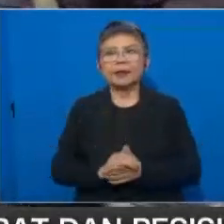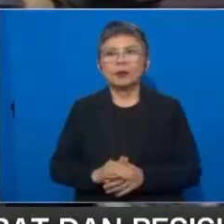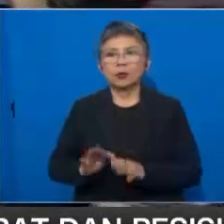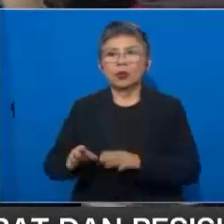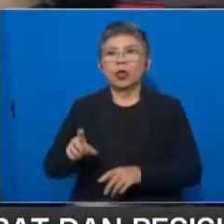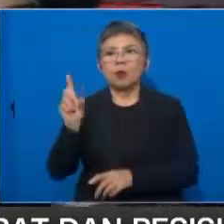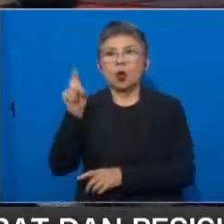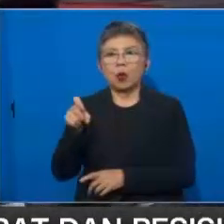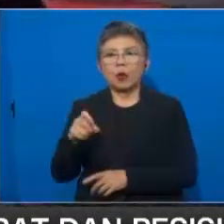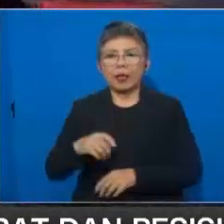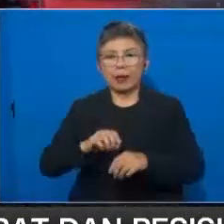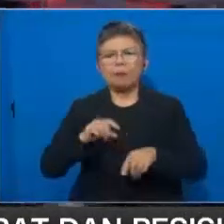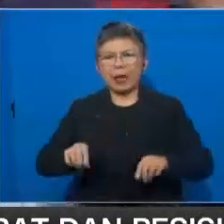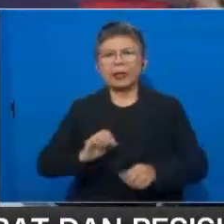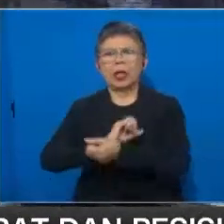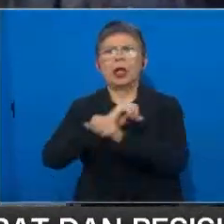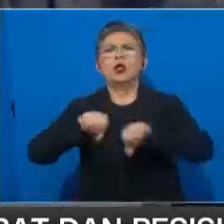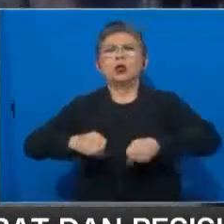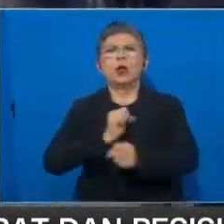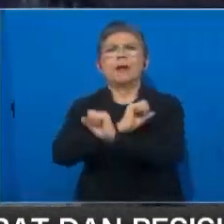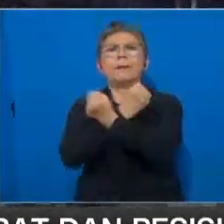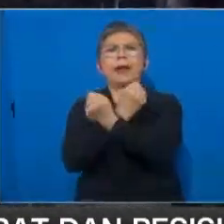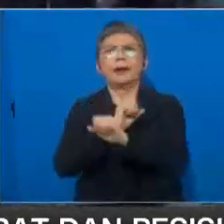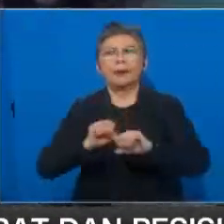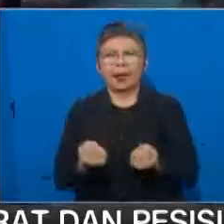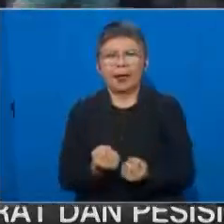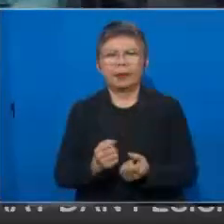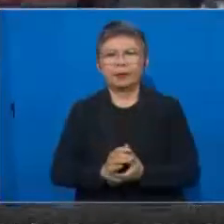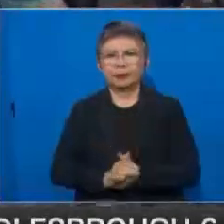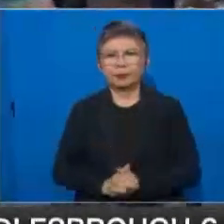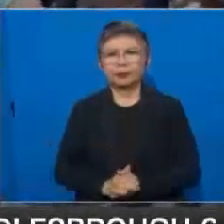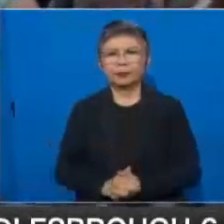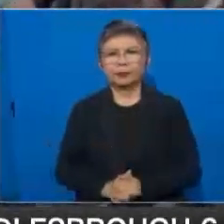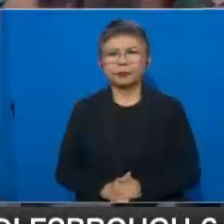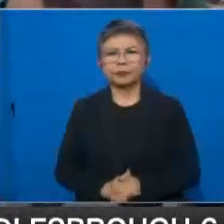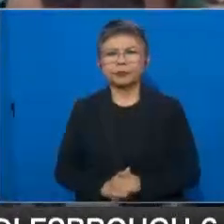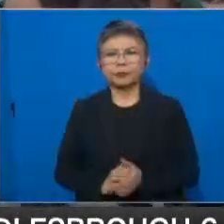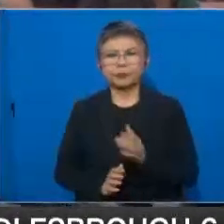lantaran mengalami patah tulang. Tim Liputan CNN Indonesia.